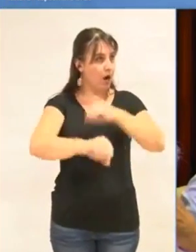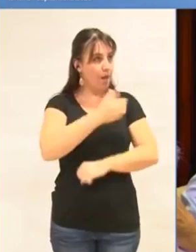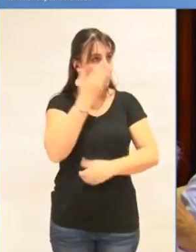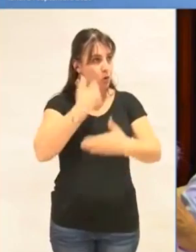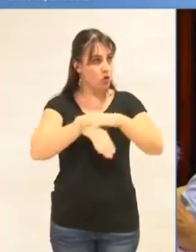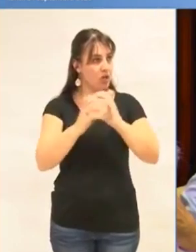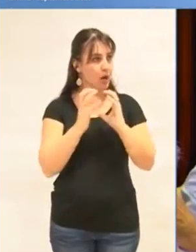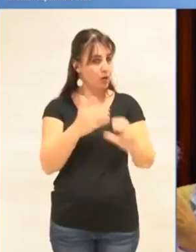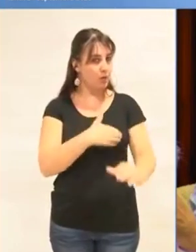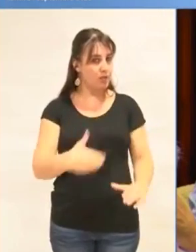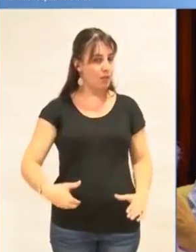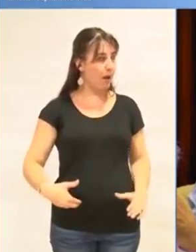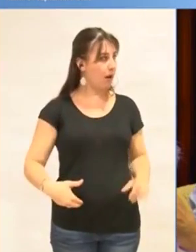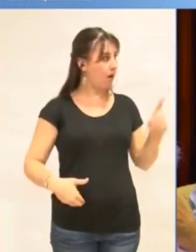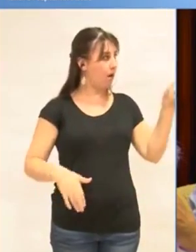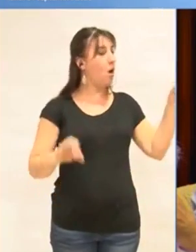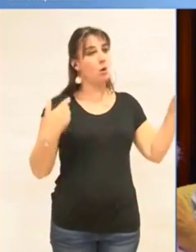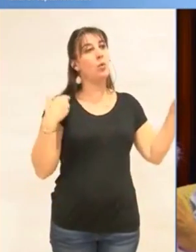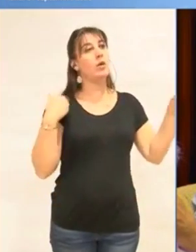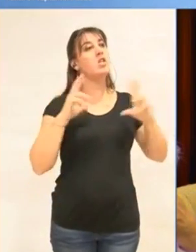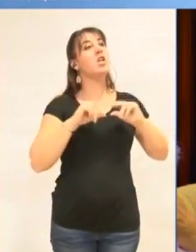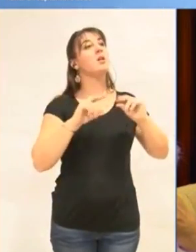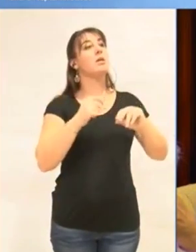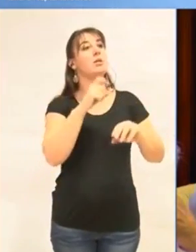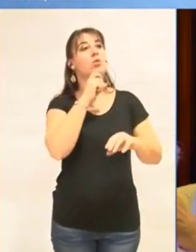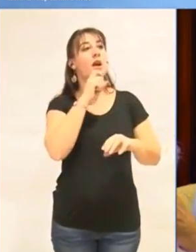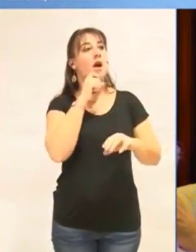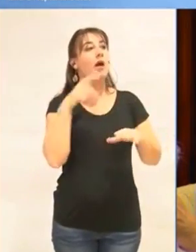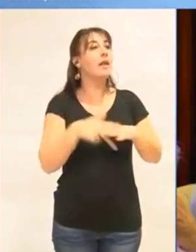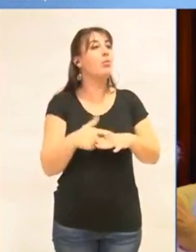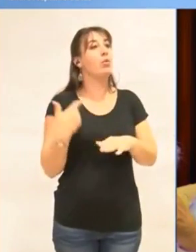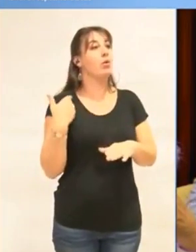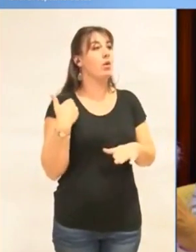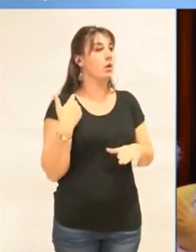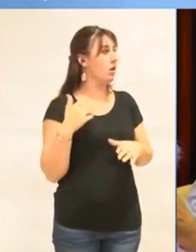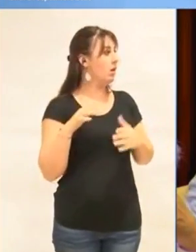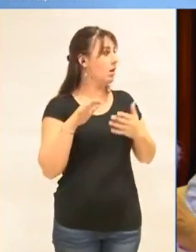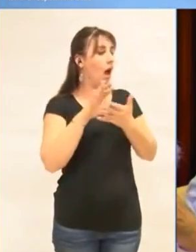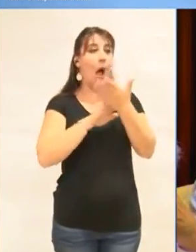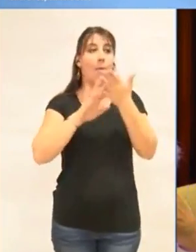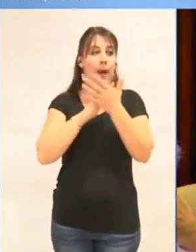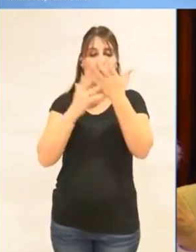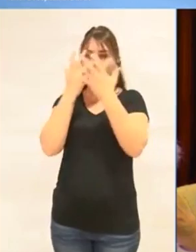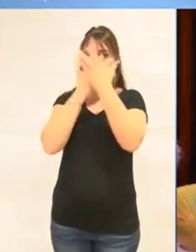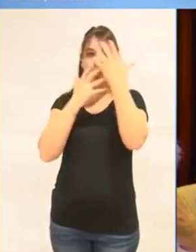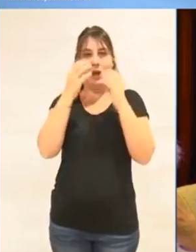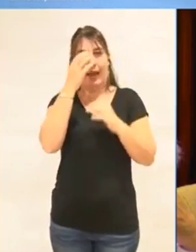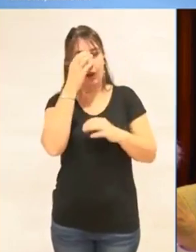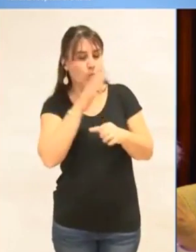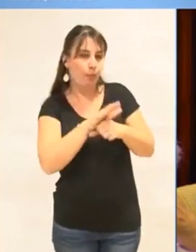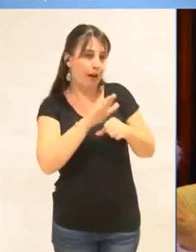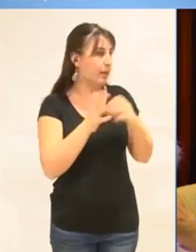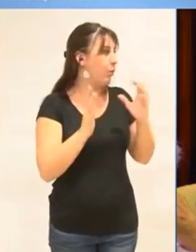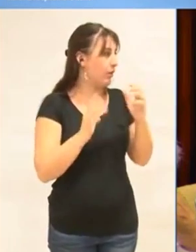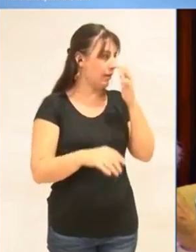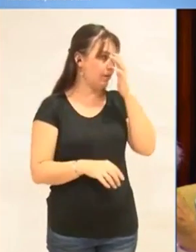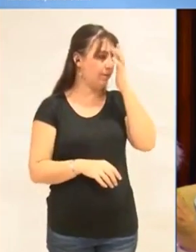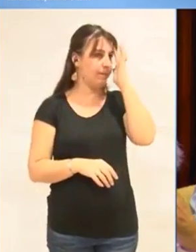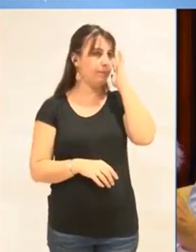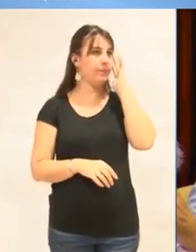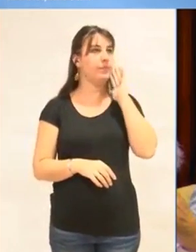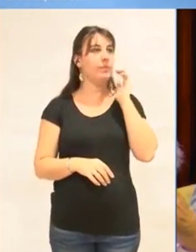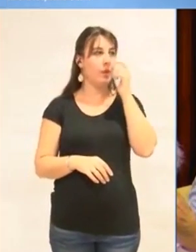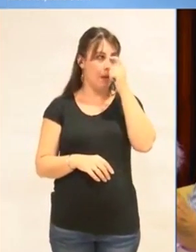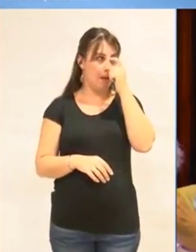conseil municipal. C'est ce que j'ai indiqué en début de conseil. Bon, oui, excusez-moi, mais j'étais peut-être pas suffisamment attentif. C'était aussi la